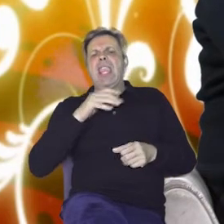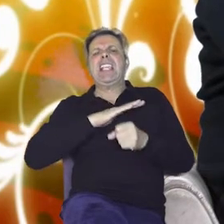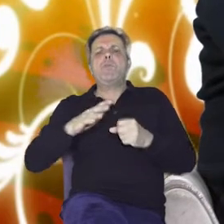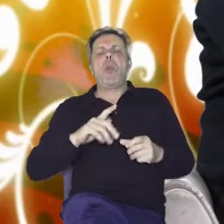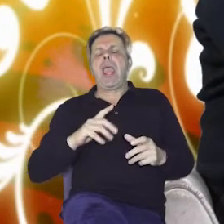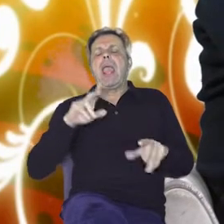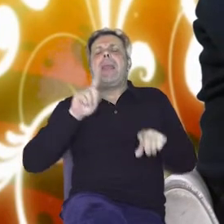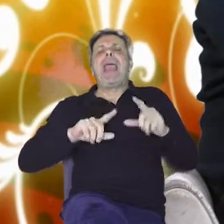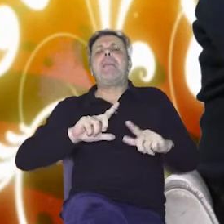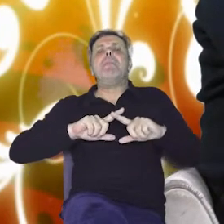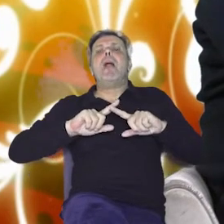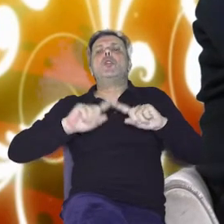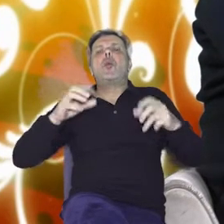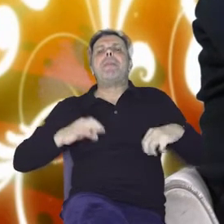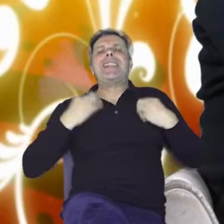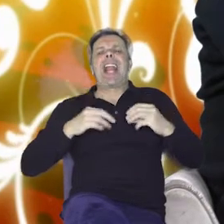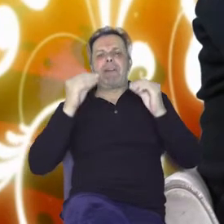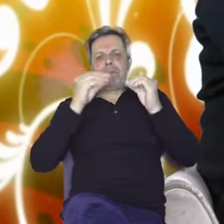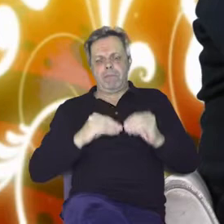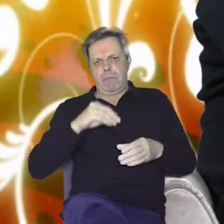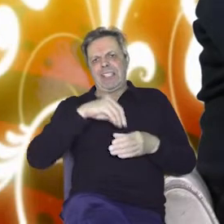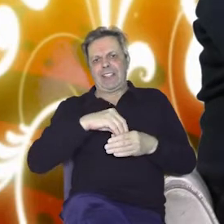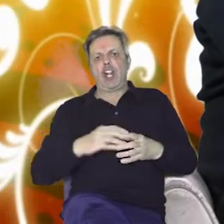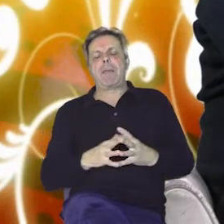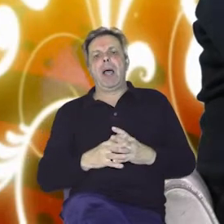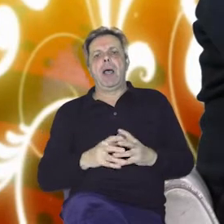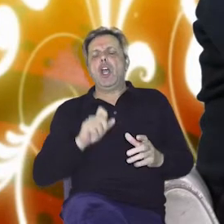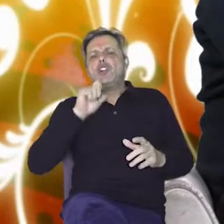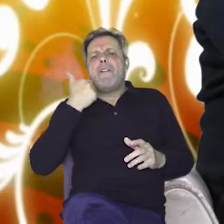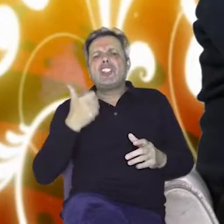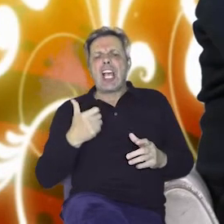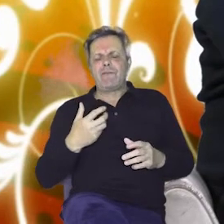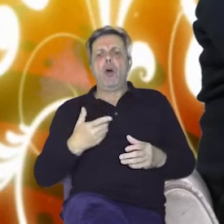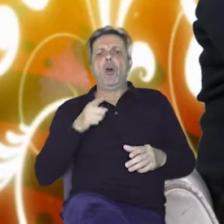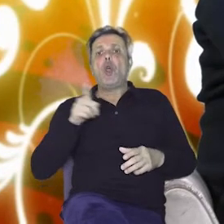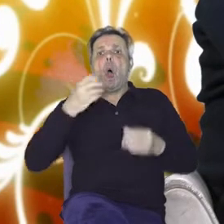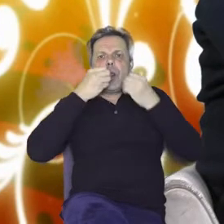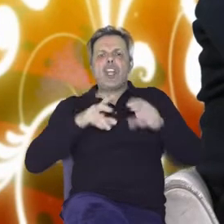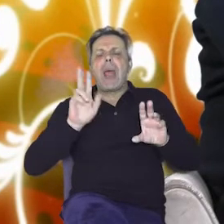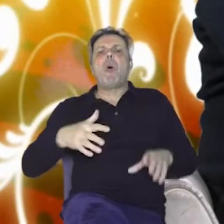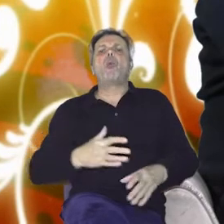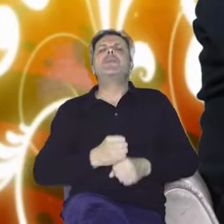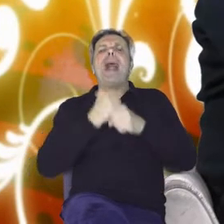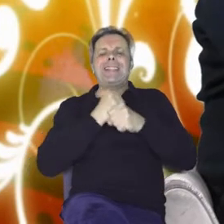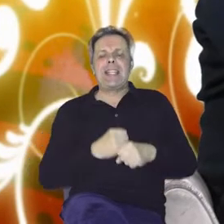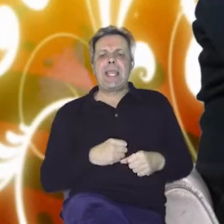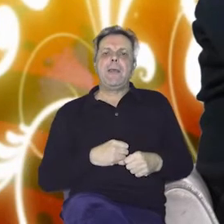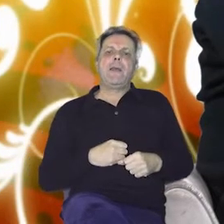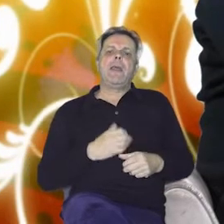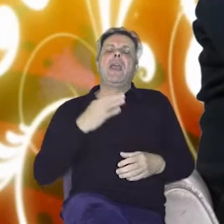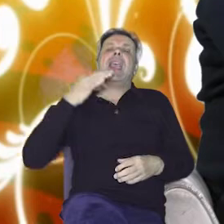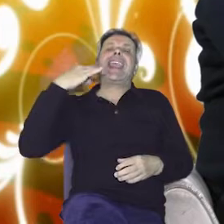drugim zdravim sadržajima. Čovječanstvo od uništenja mogu spasiti